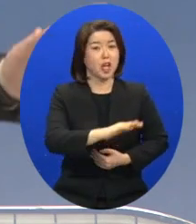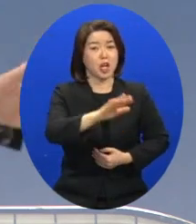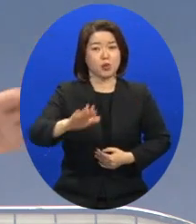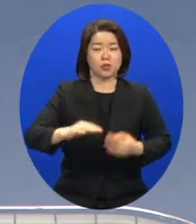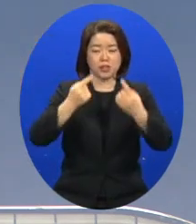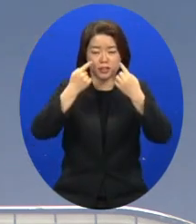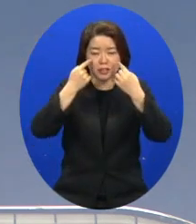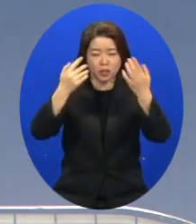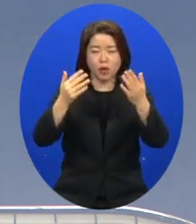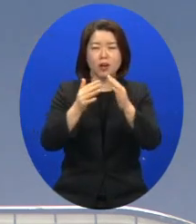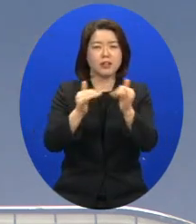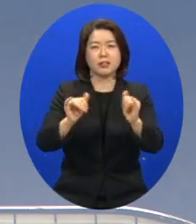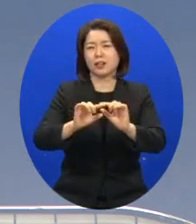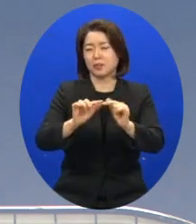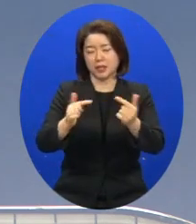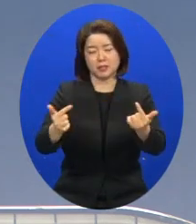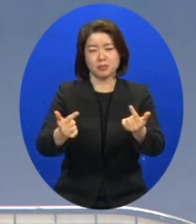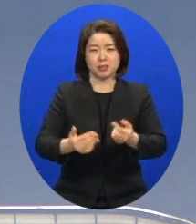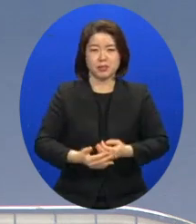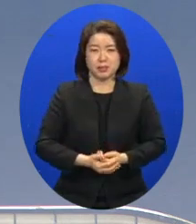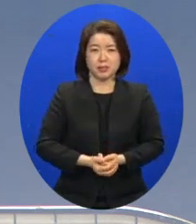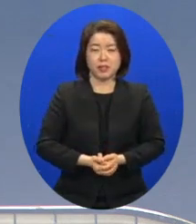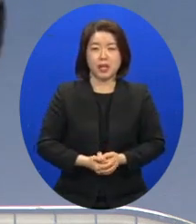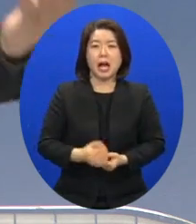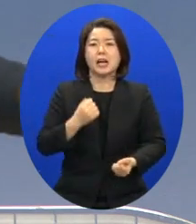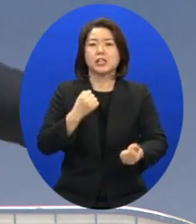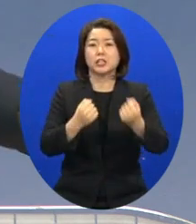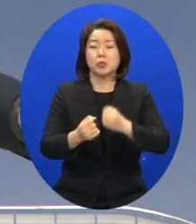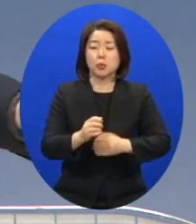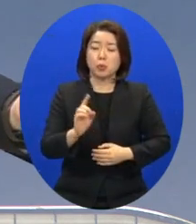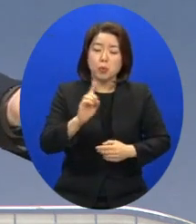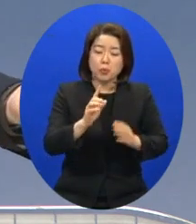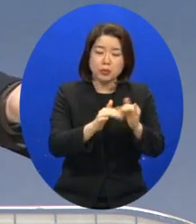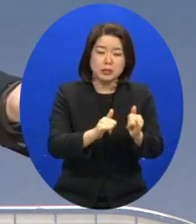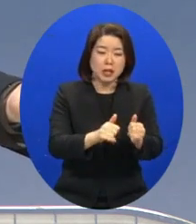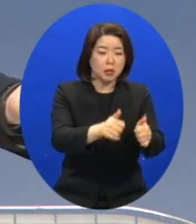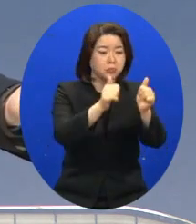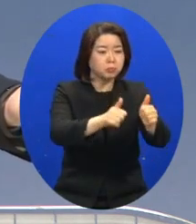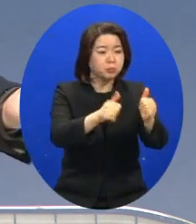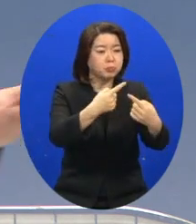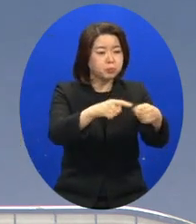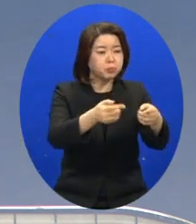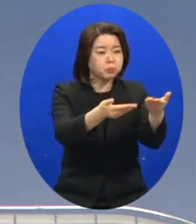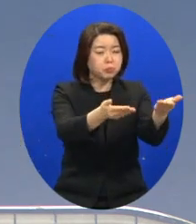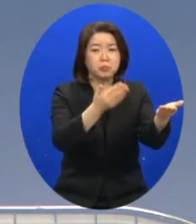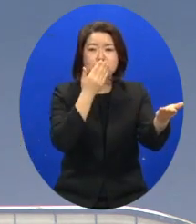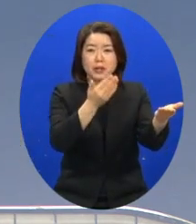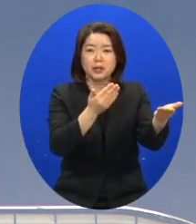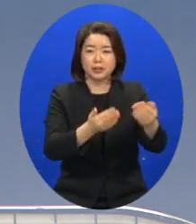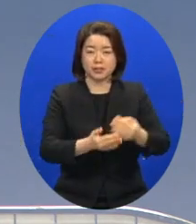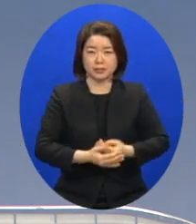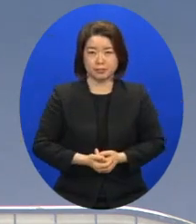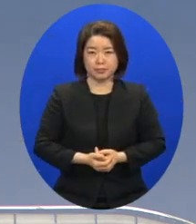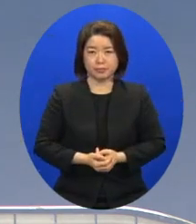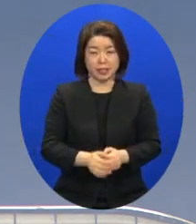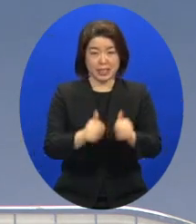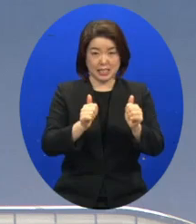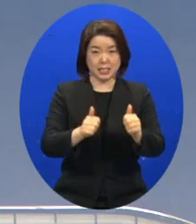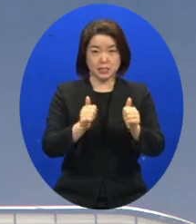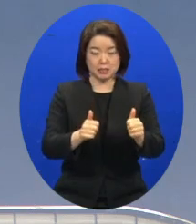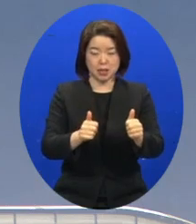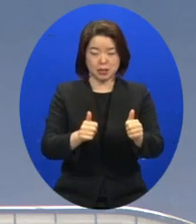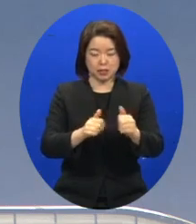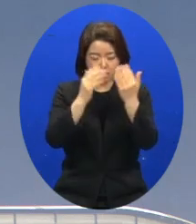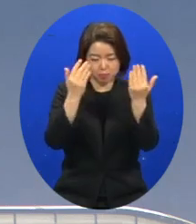정확한 사람이 아니에요 그런데 어떻게 어떤 사람을 심판할 수 있겠습니까 심판은 전적으로